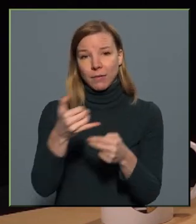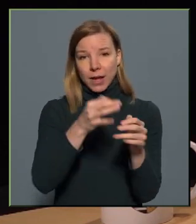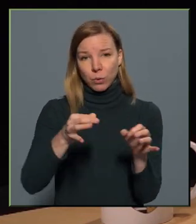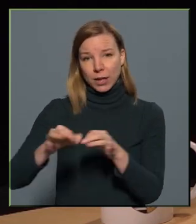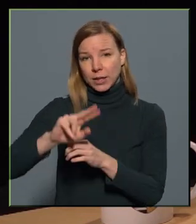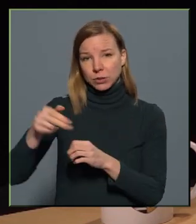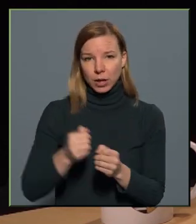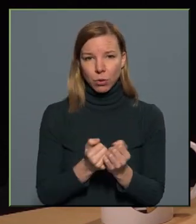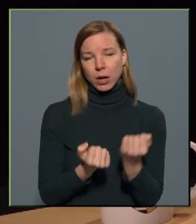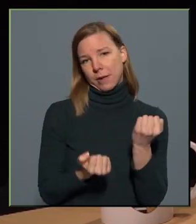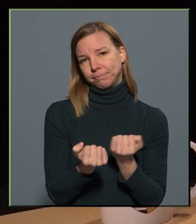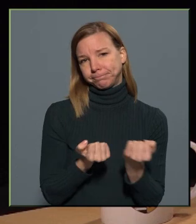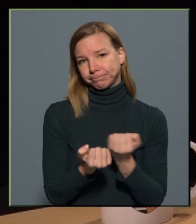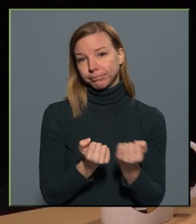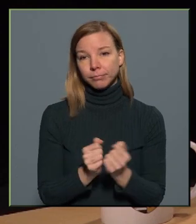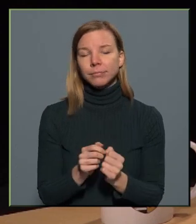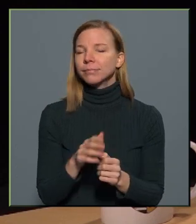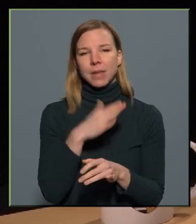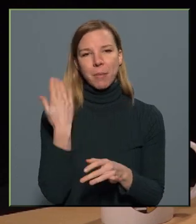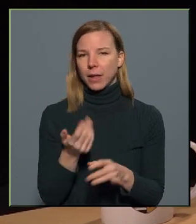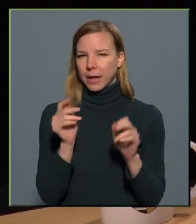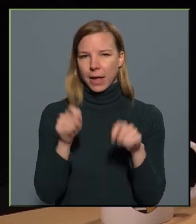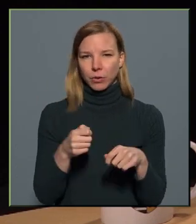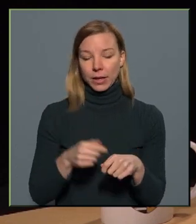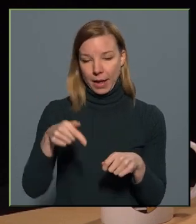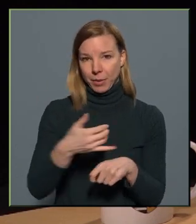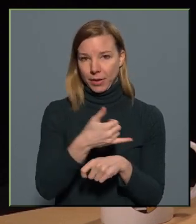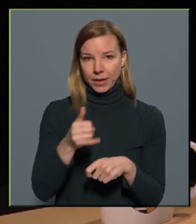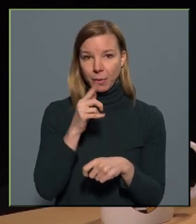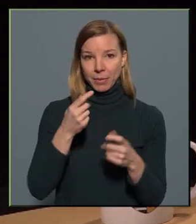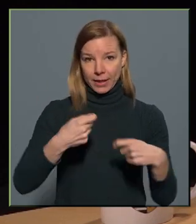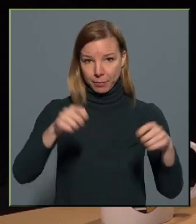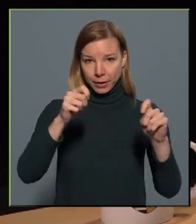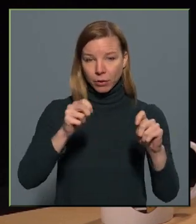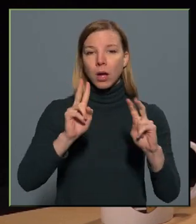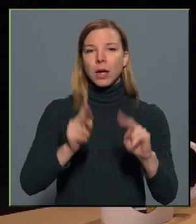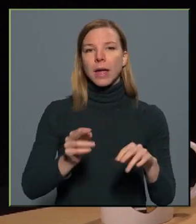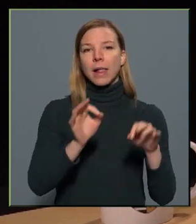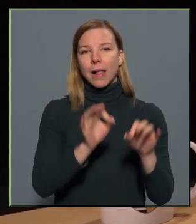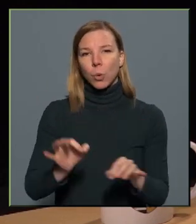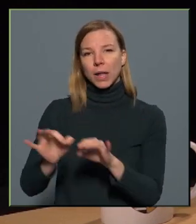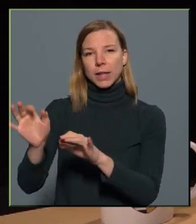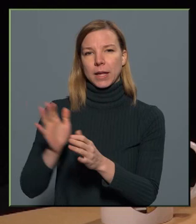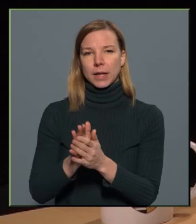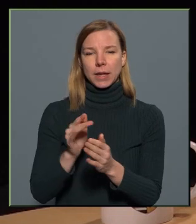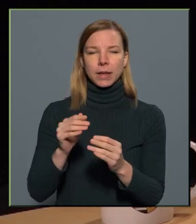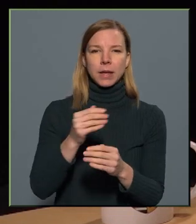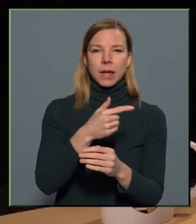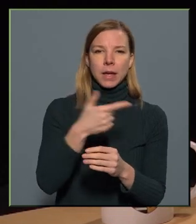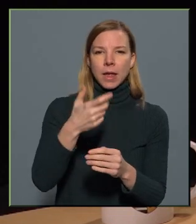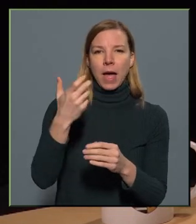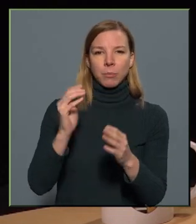arról döntenünk, hogy idén mit építünk, már el kell kezdeni előkészíteni a 2-3 év múlva